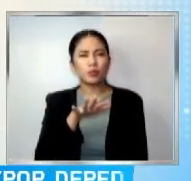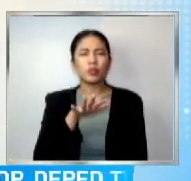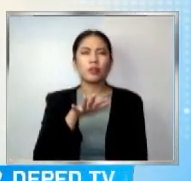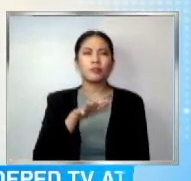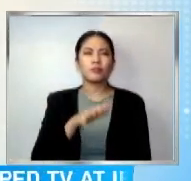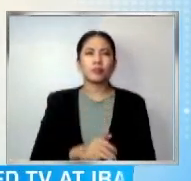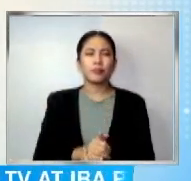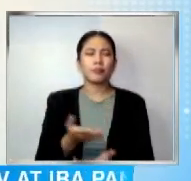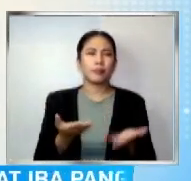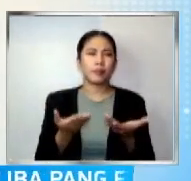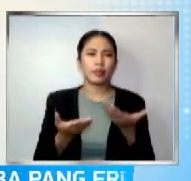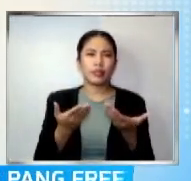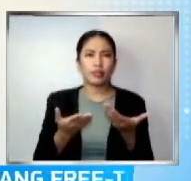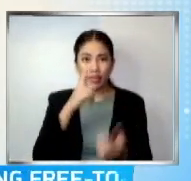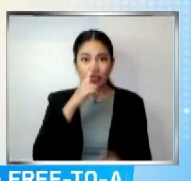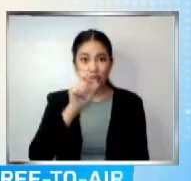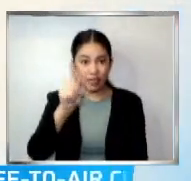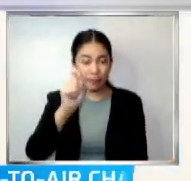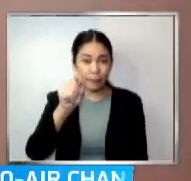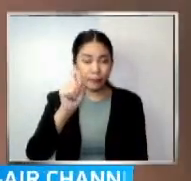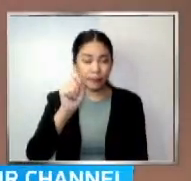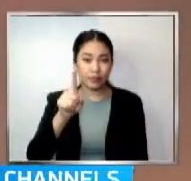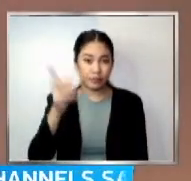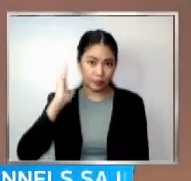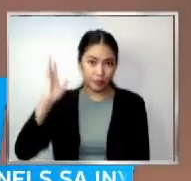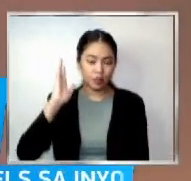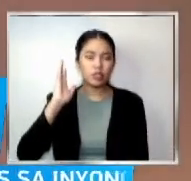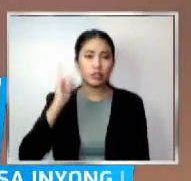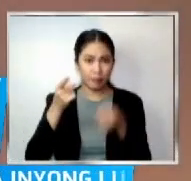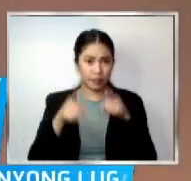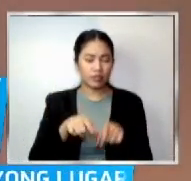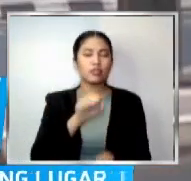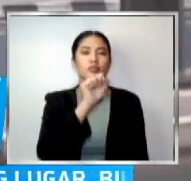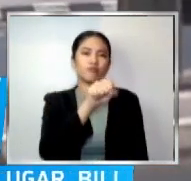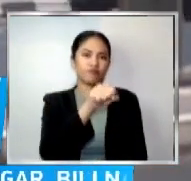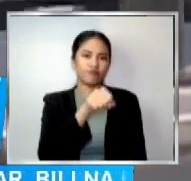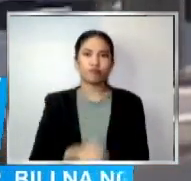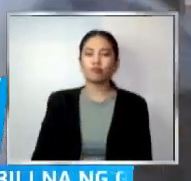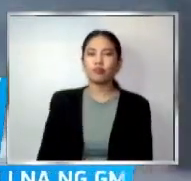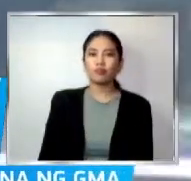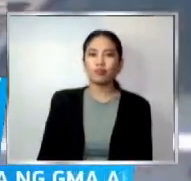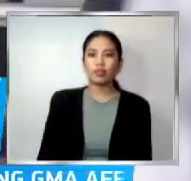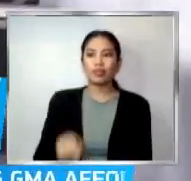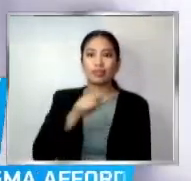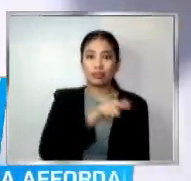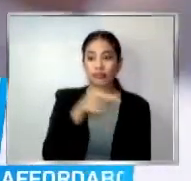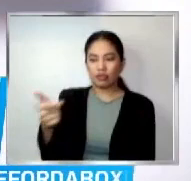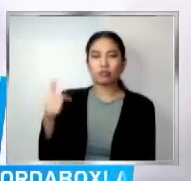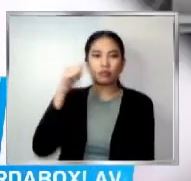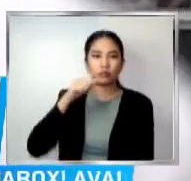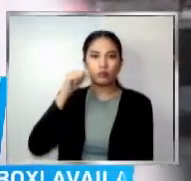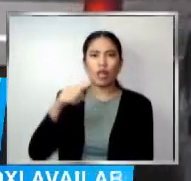mga 11 siya, 11. Opo. Si Alias Aleya naman, inabutan na ng giyera sa Syria at nawalan